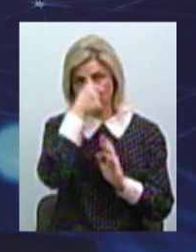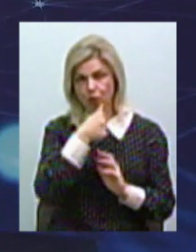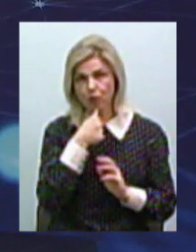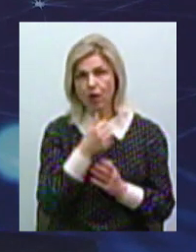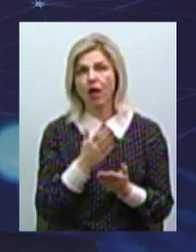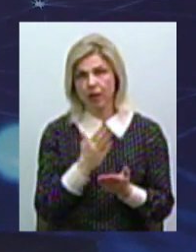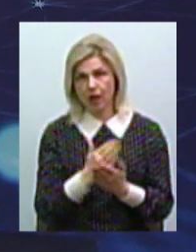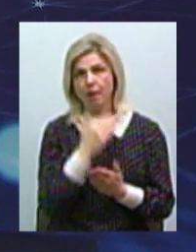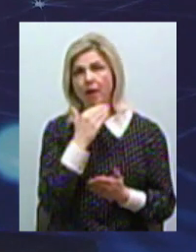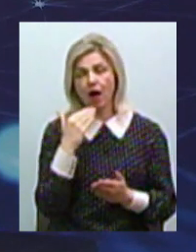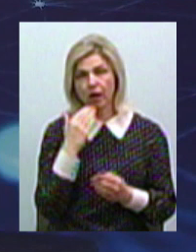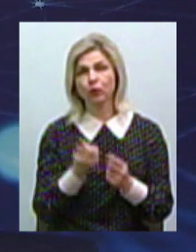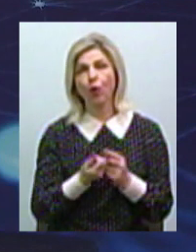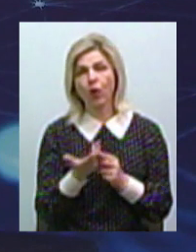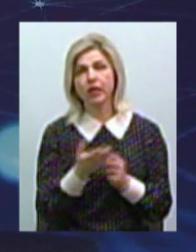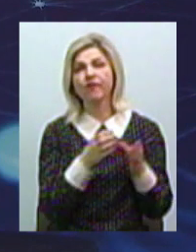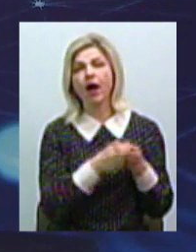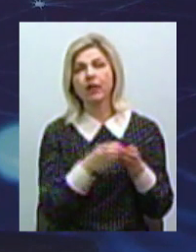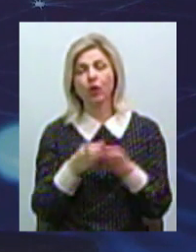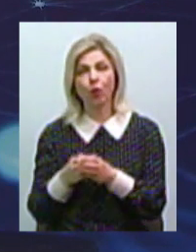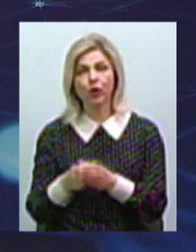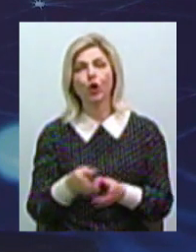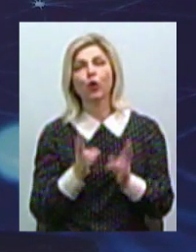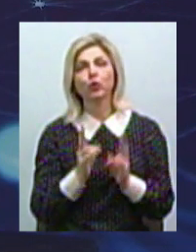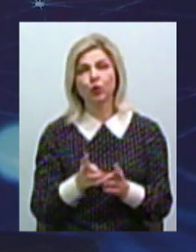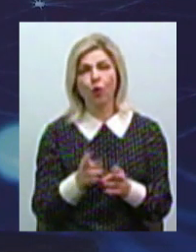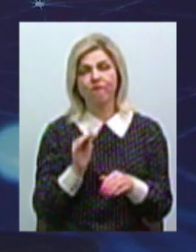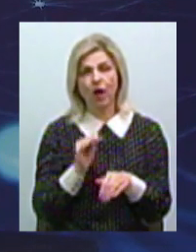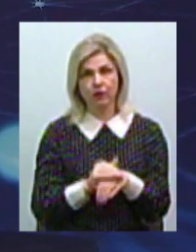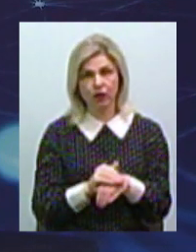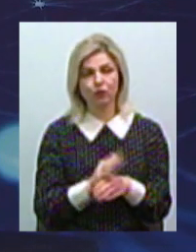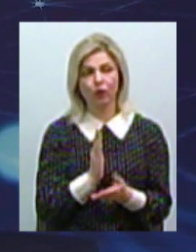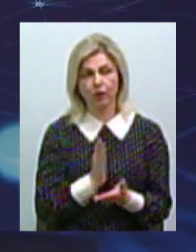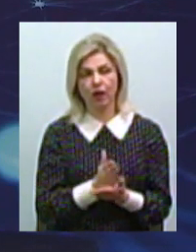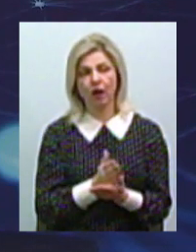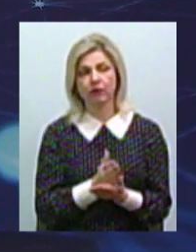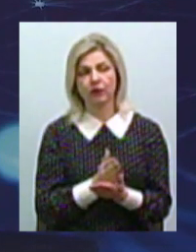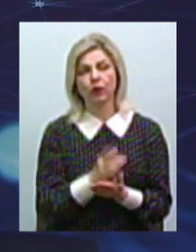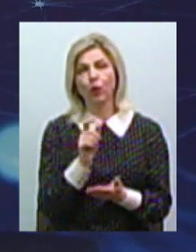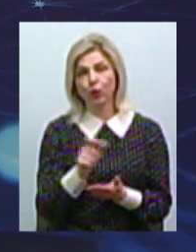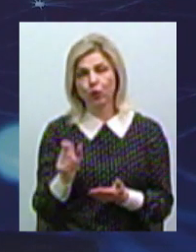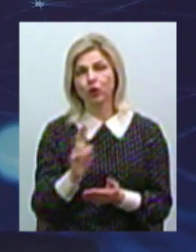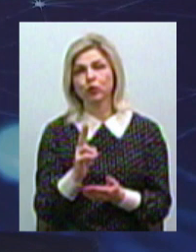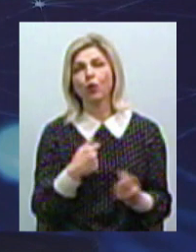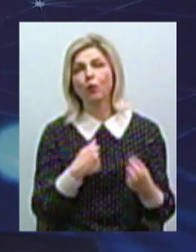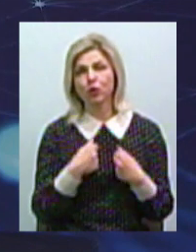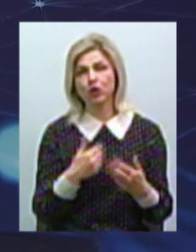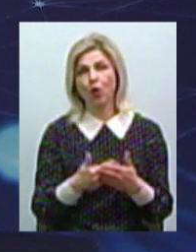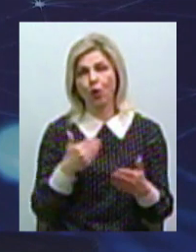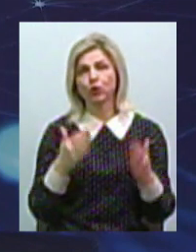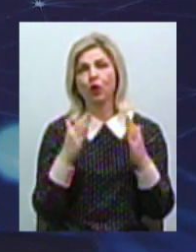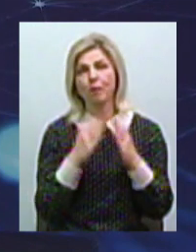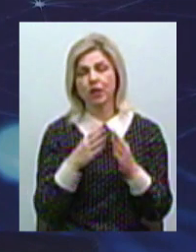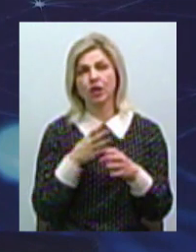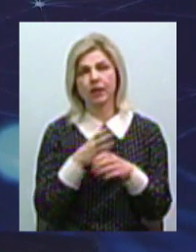велика кількість категорій, да, які фактично є суб'єктами, особами, які постраждали від домашнього насильства. Так, це, звичайно,